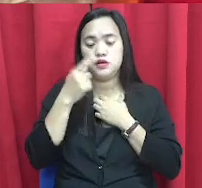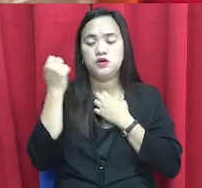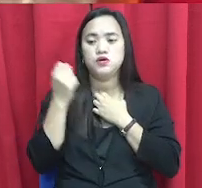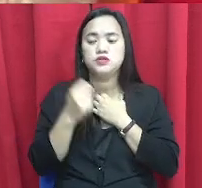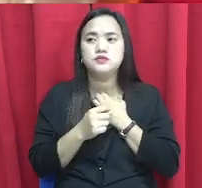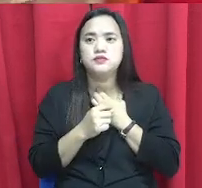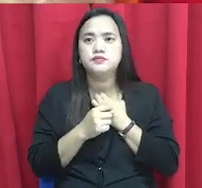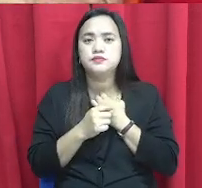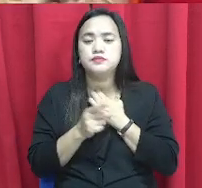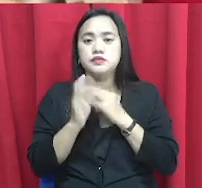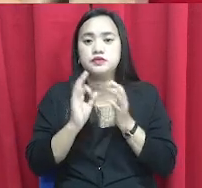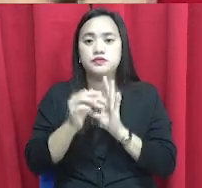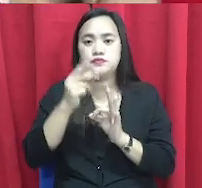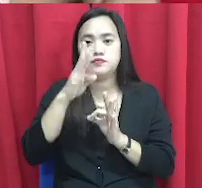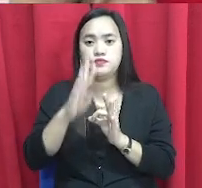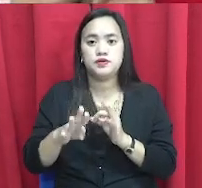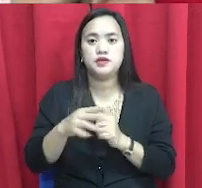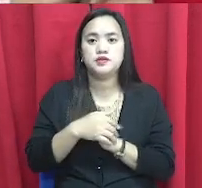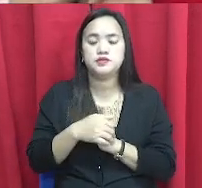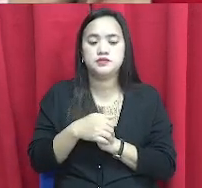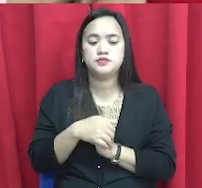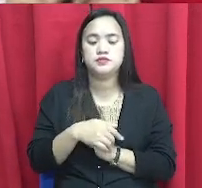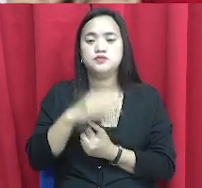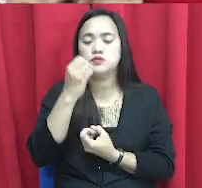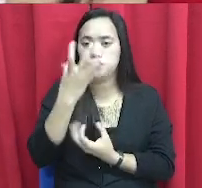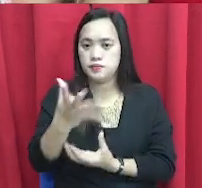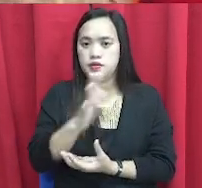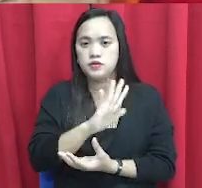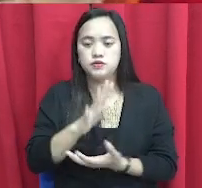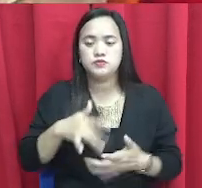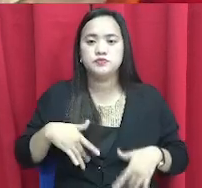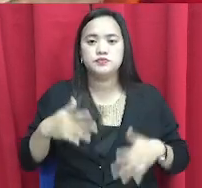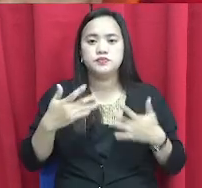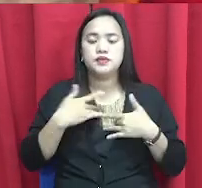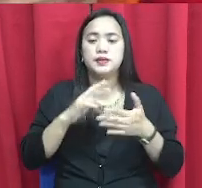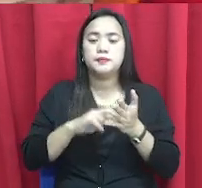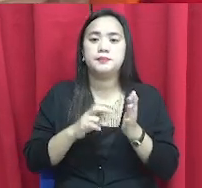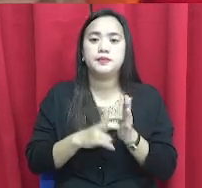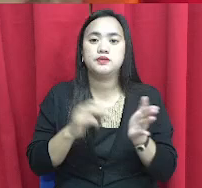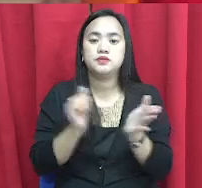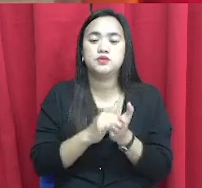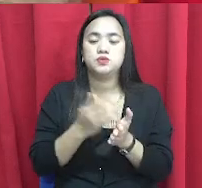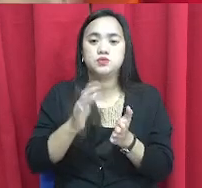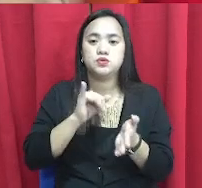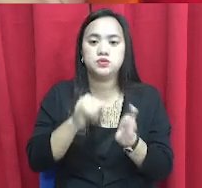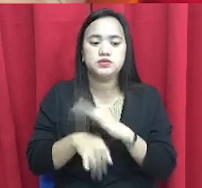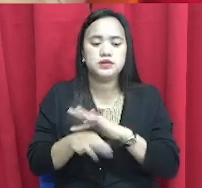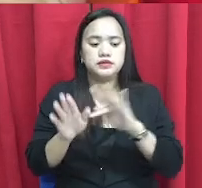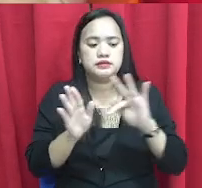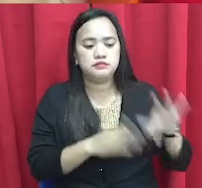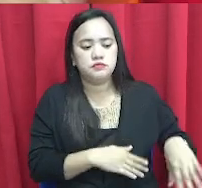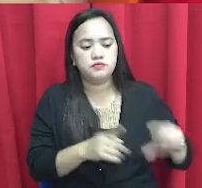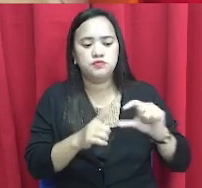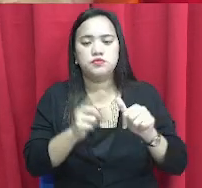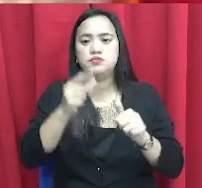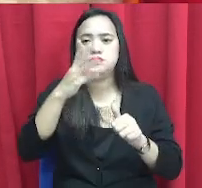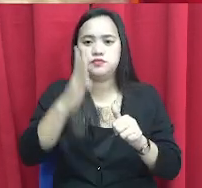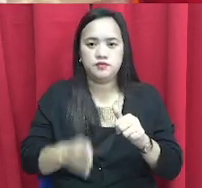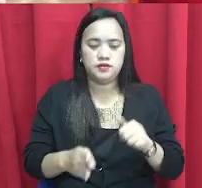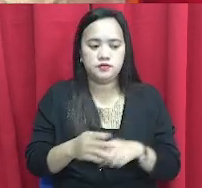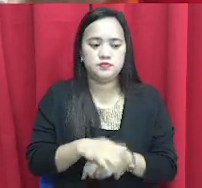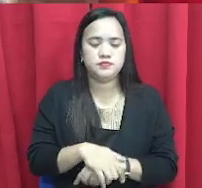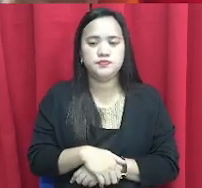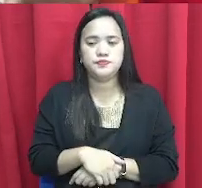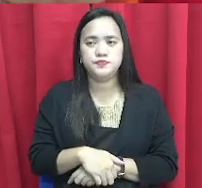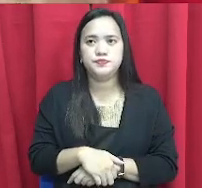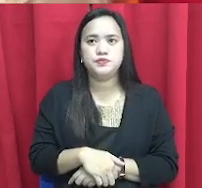ang ah Ang Diyos ang pinasunod po natin sa ating plano ibig sabihin tinatanggal natin sa equation ng salita ng Diyos tinatanggal